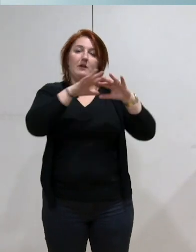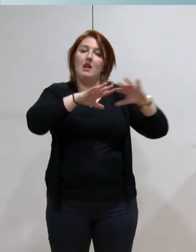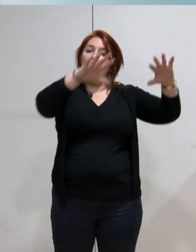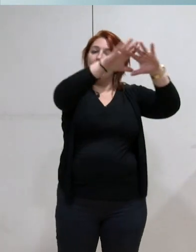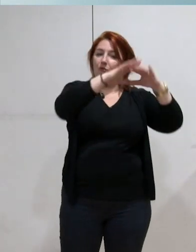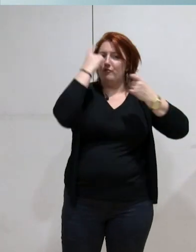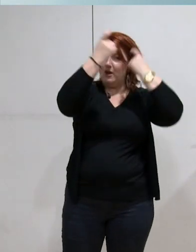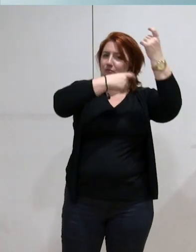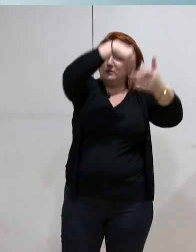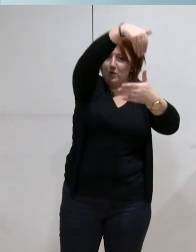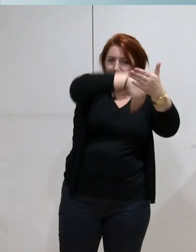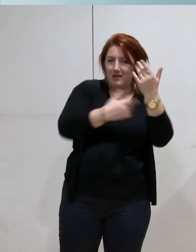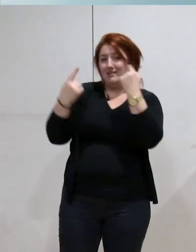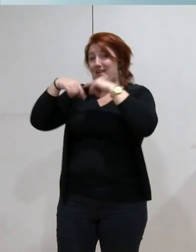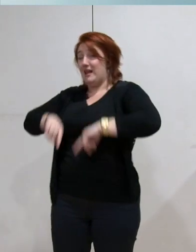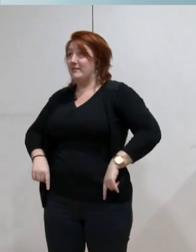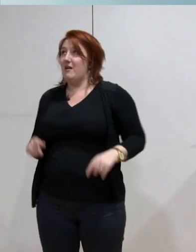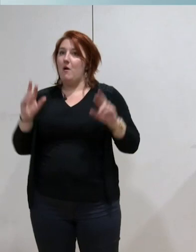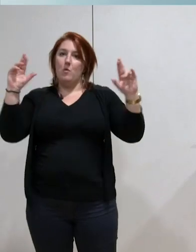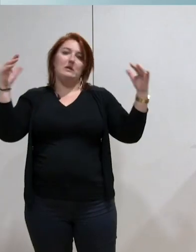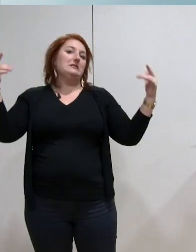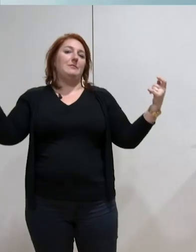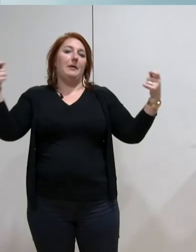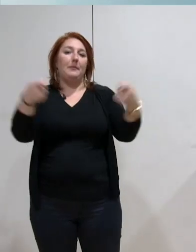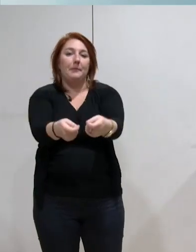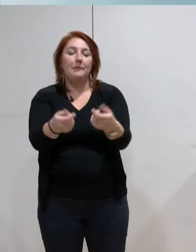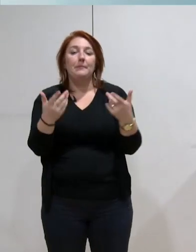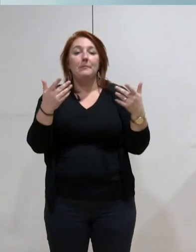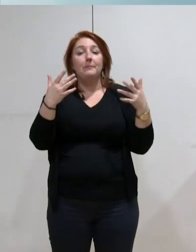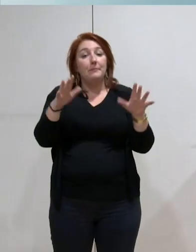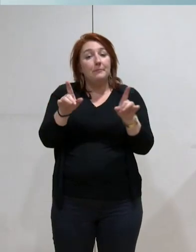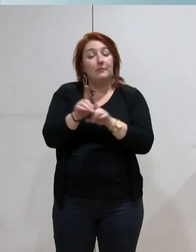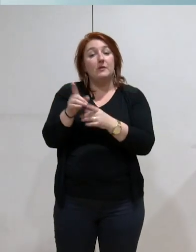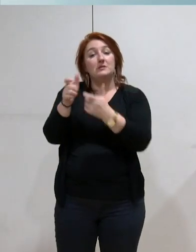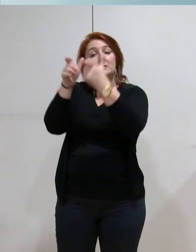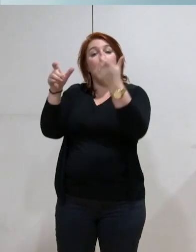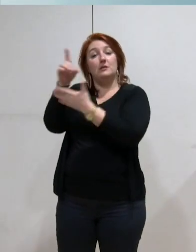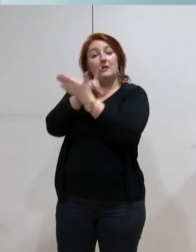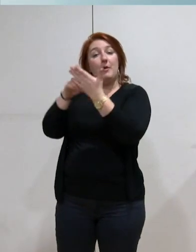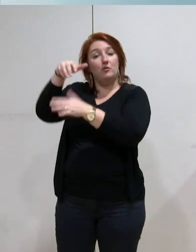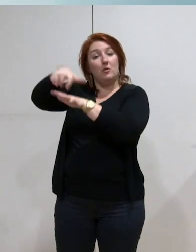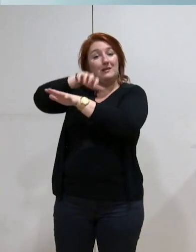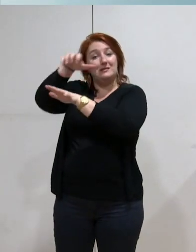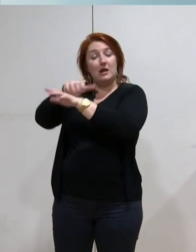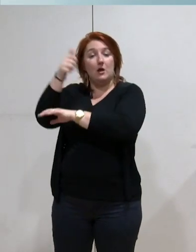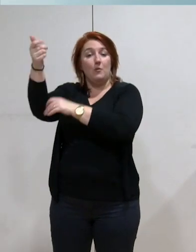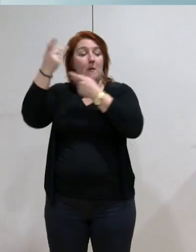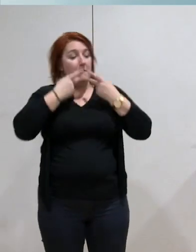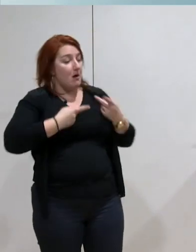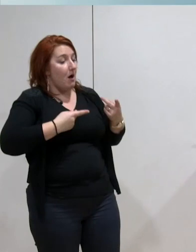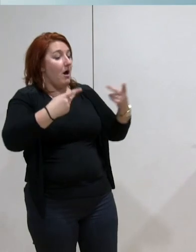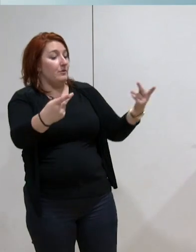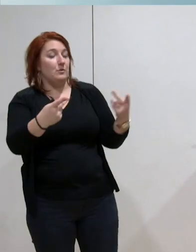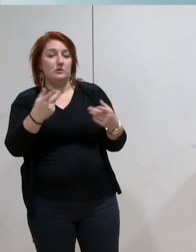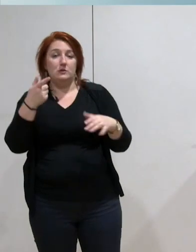CAF et et à l'état mais également aux annonces qu'a fait le le département de l'iser de revenir sur le